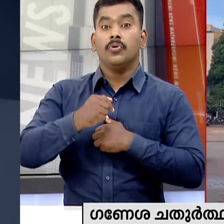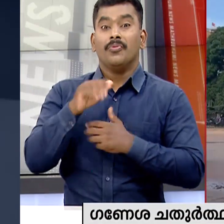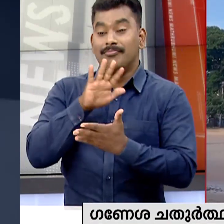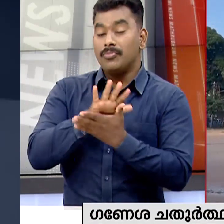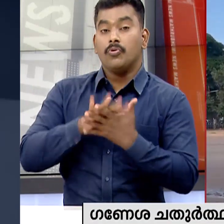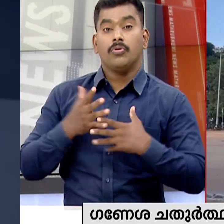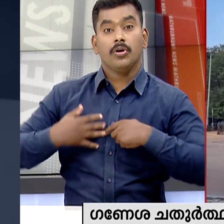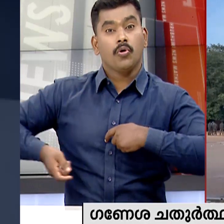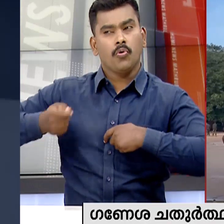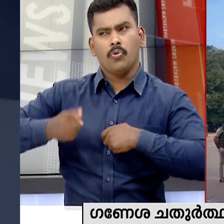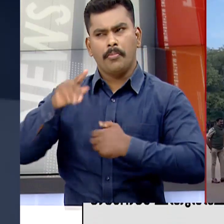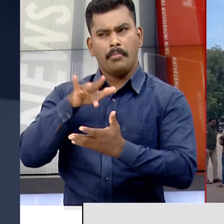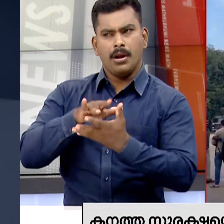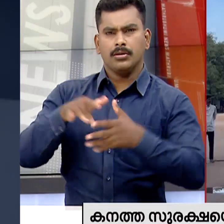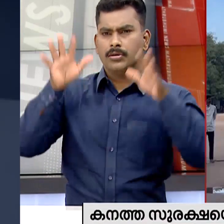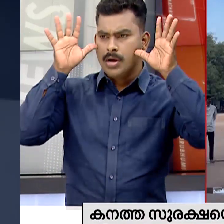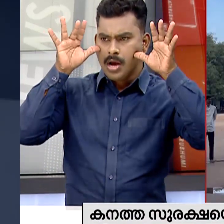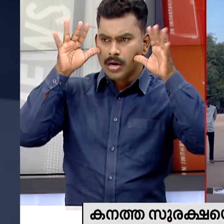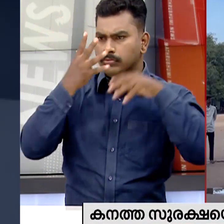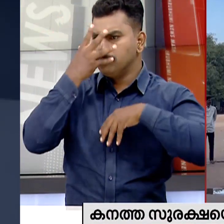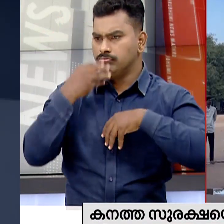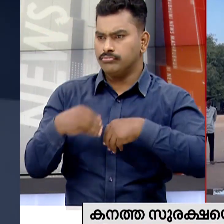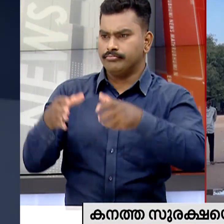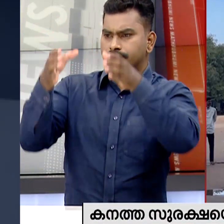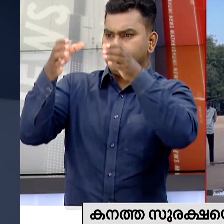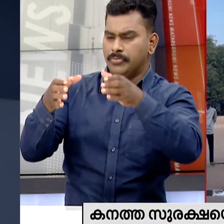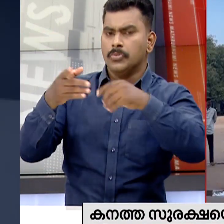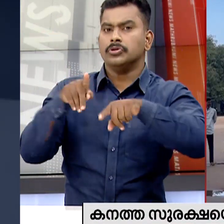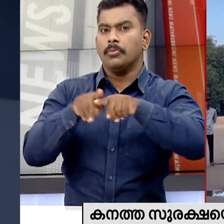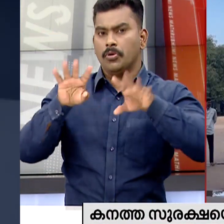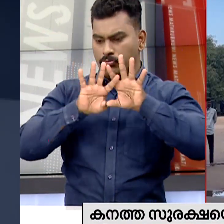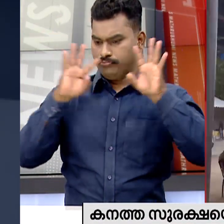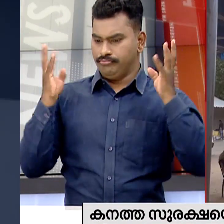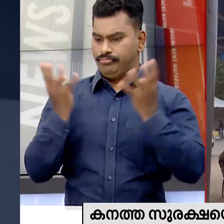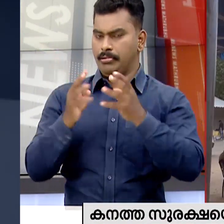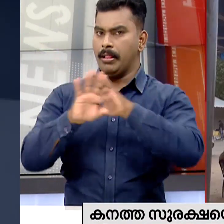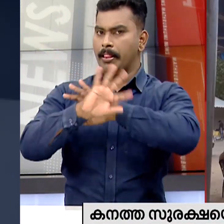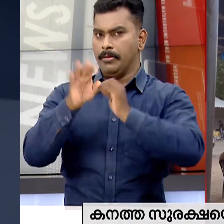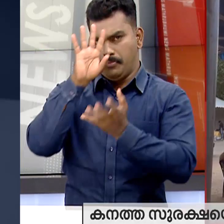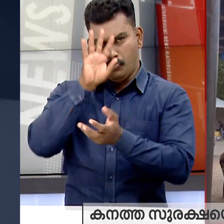മൈതാനത്ത് ഹൈക്കോടതി അനുമതിയുടെ ഗണേശ വിഗ്രഹം സ്ഥാപിച്ചു. ഹുബ്ബള്ളിയിലും കനത്ത സുരക്ഷയിലാണ് ആഘോഷങ്ങൾ.